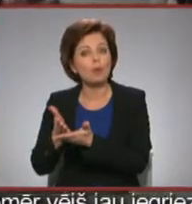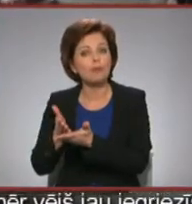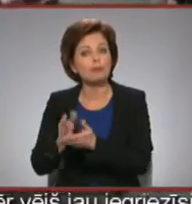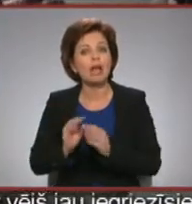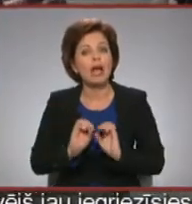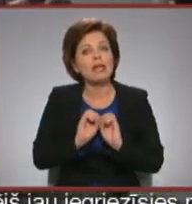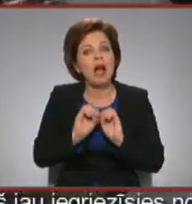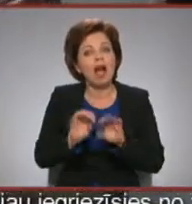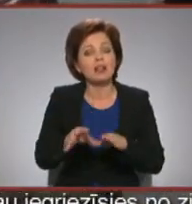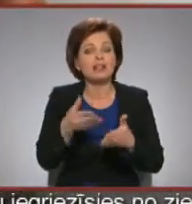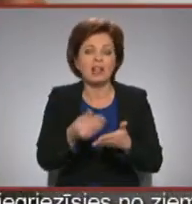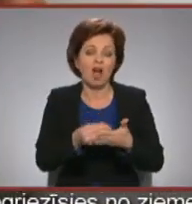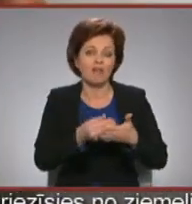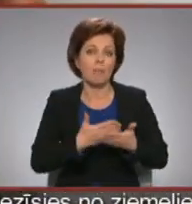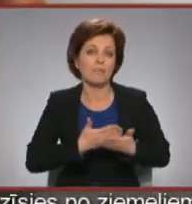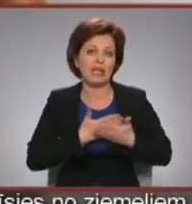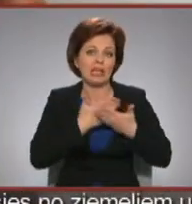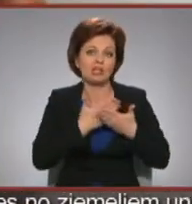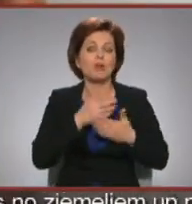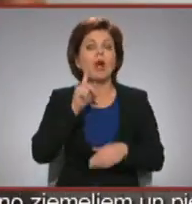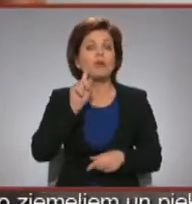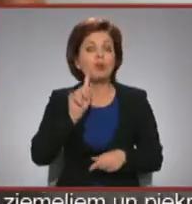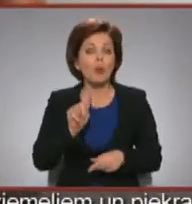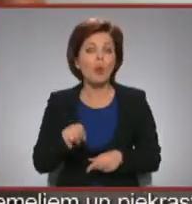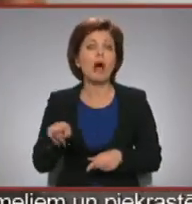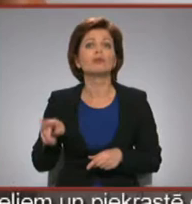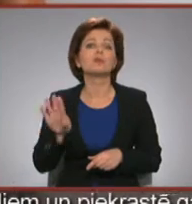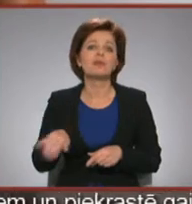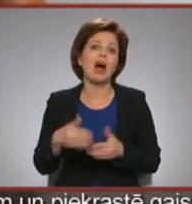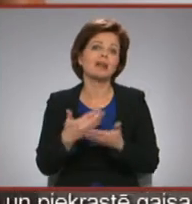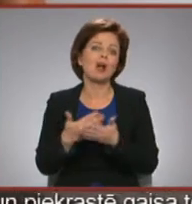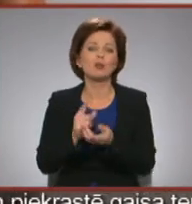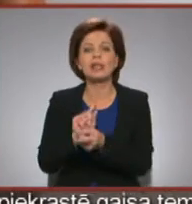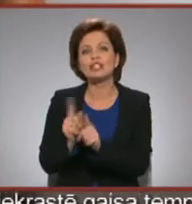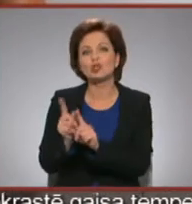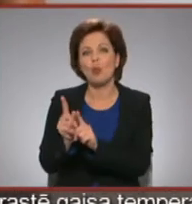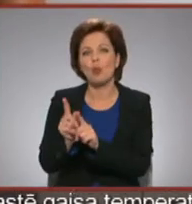savu mīlestību. Protams, varbūt to var iztūkot kā tādu,